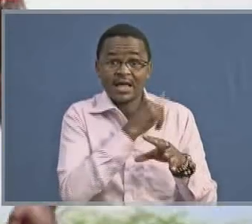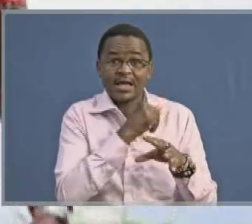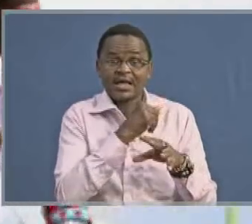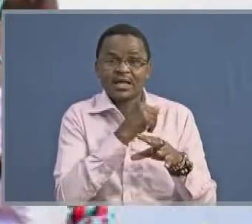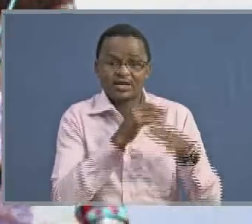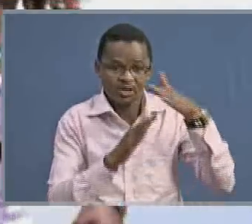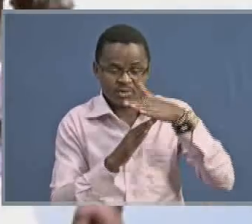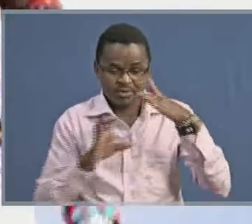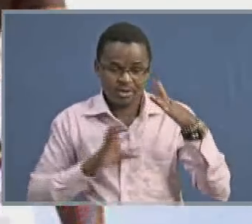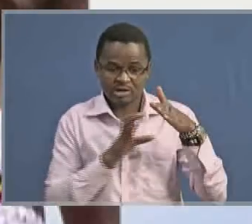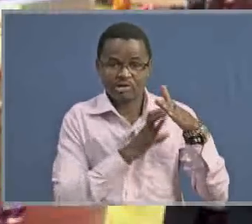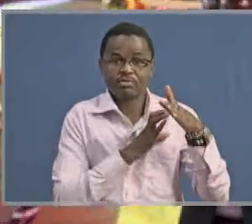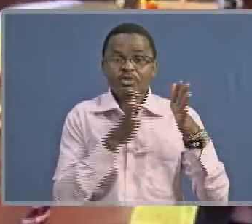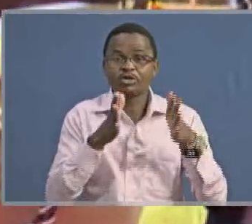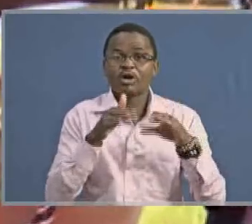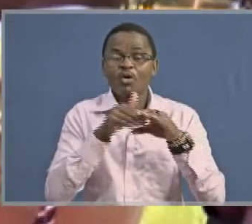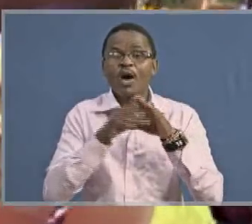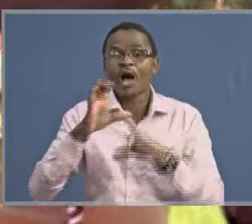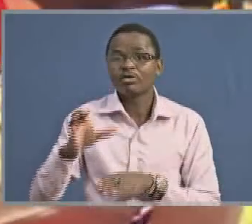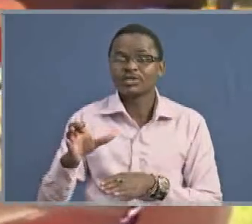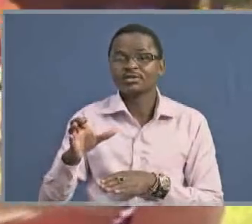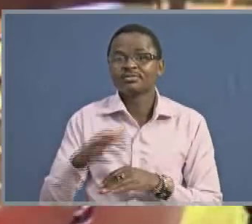naibu kamishna wa kaunti.